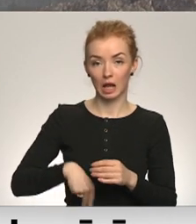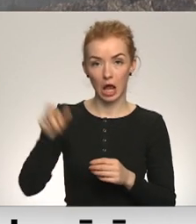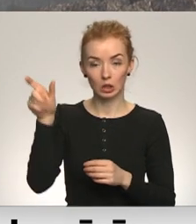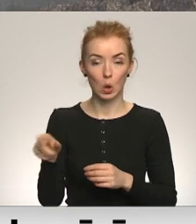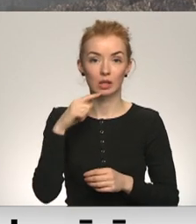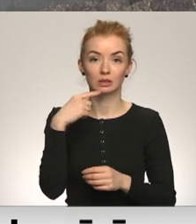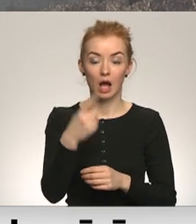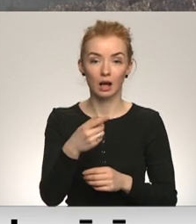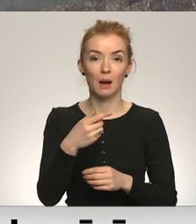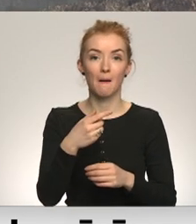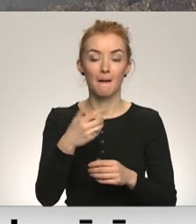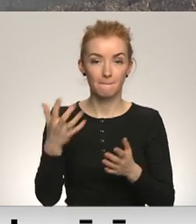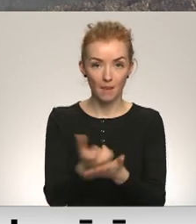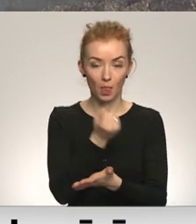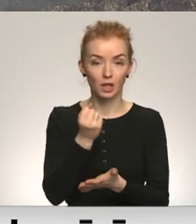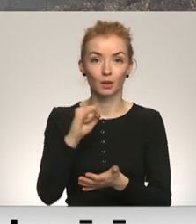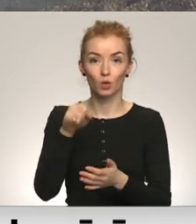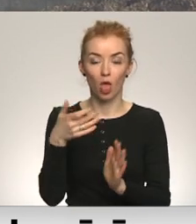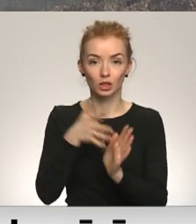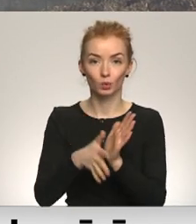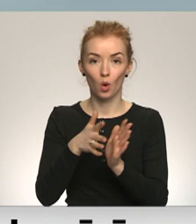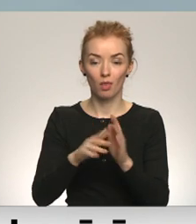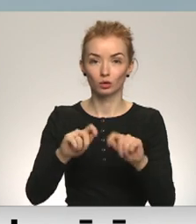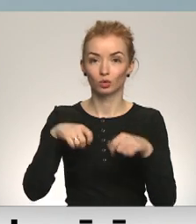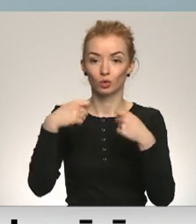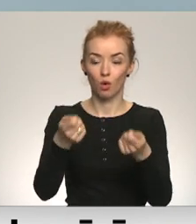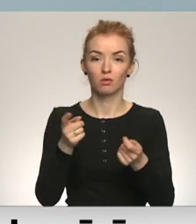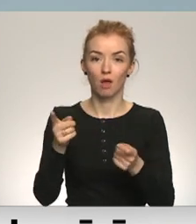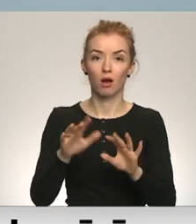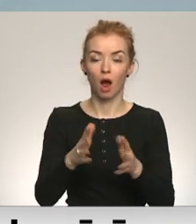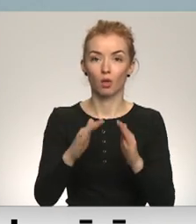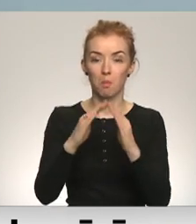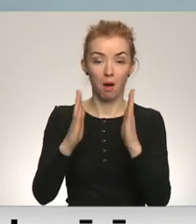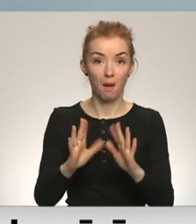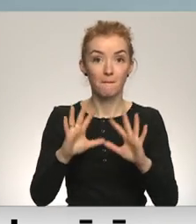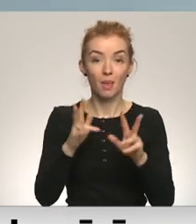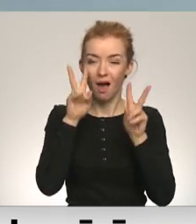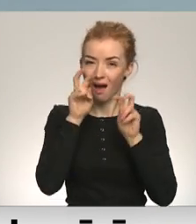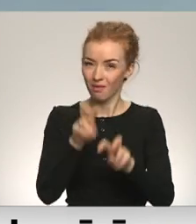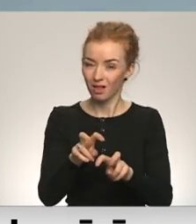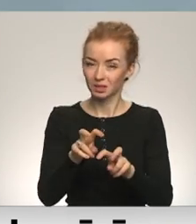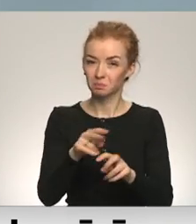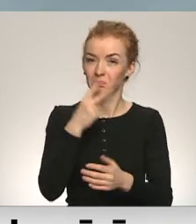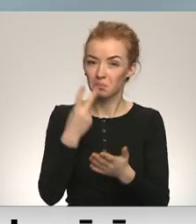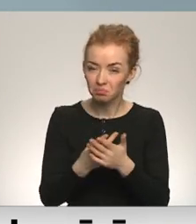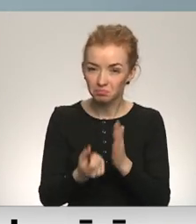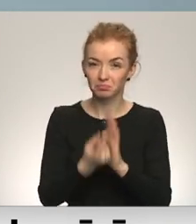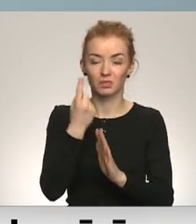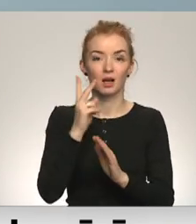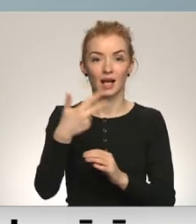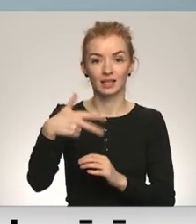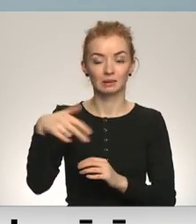to izdevies panākt, jo eksploatācijā nodota šķeldes katlu māja. Tomēr veiktā analīze liecinot, ka ap